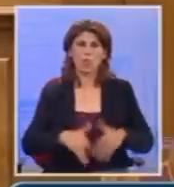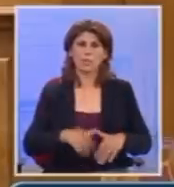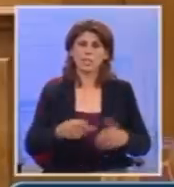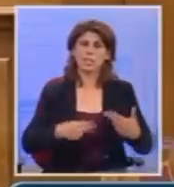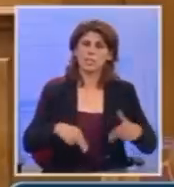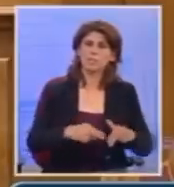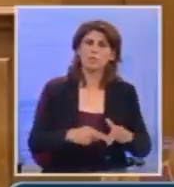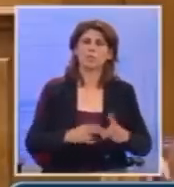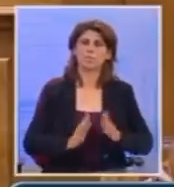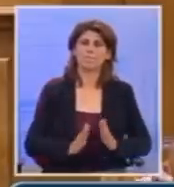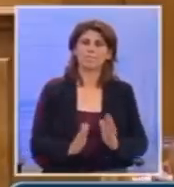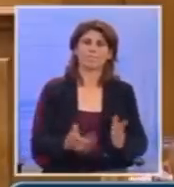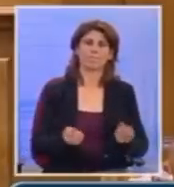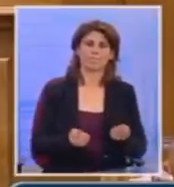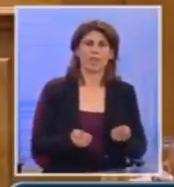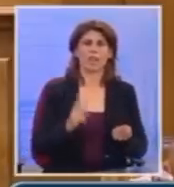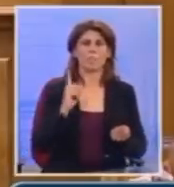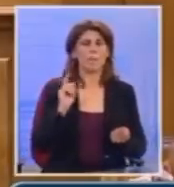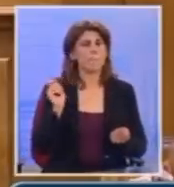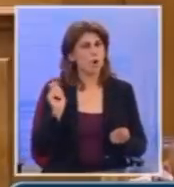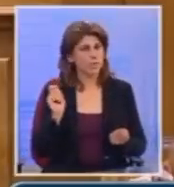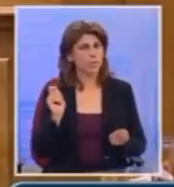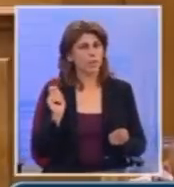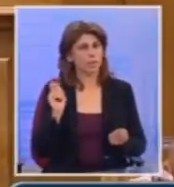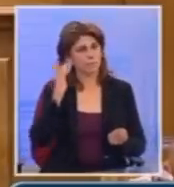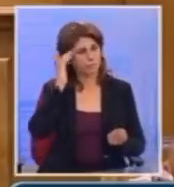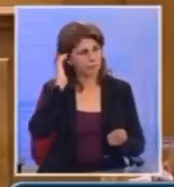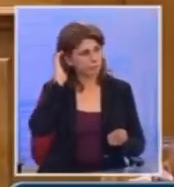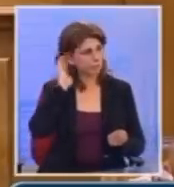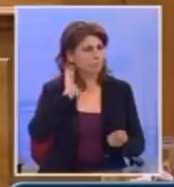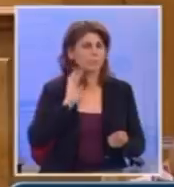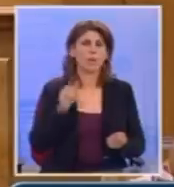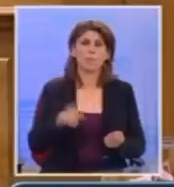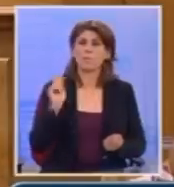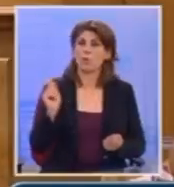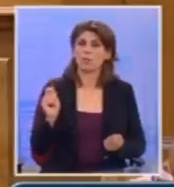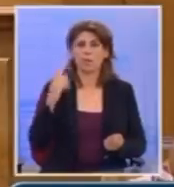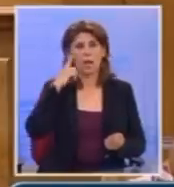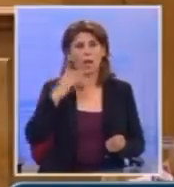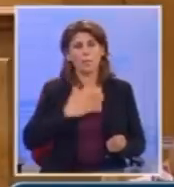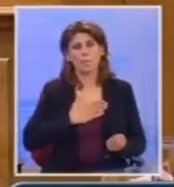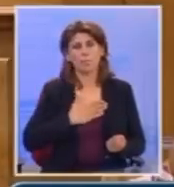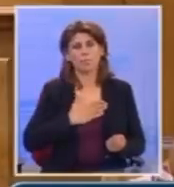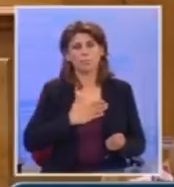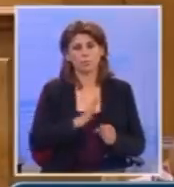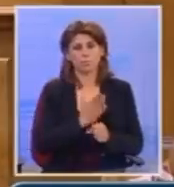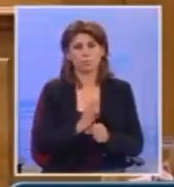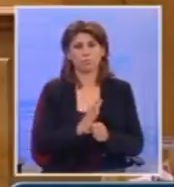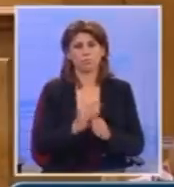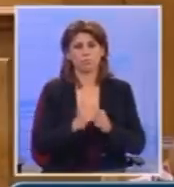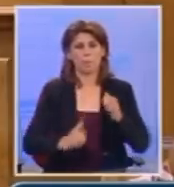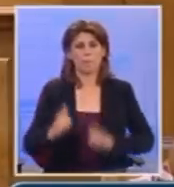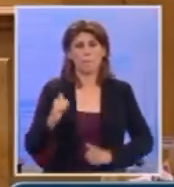θα συνεχίζουν να υλοποιούν μια πολιτική η οποία, κατά την άποψή μας, είναι πολιτική αποδόμηση του Δημόσιου